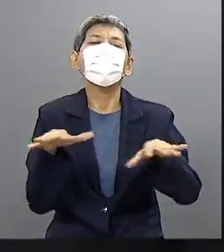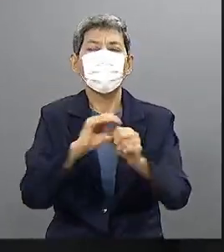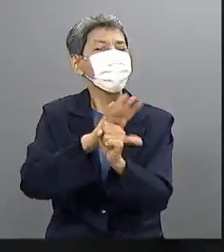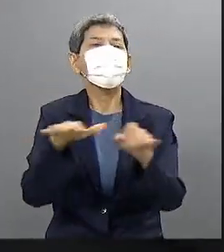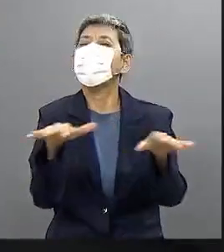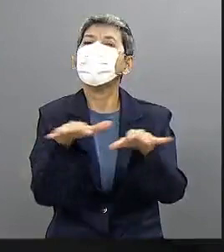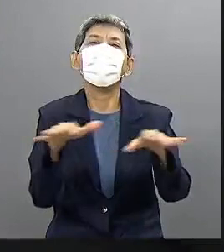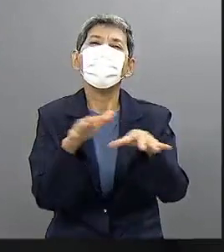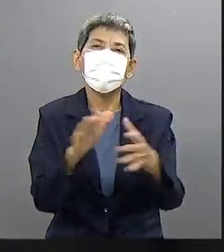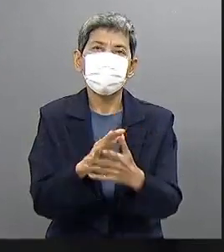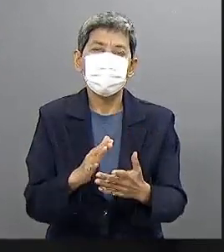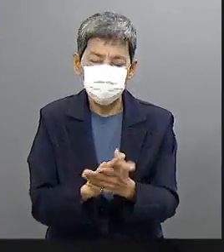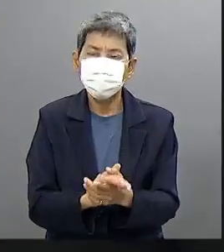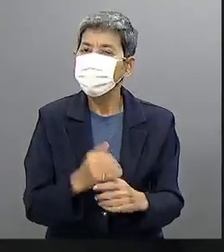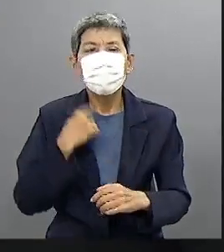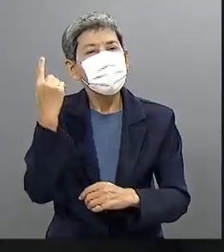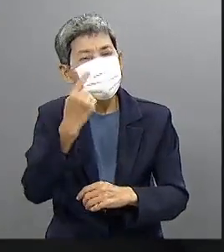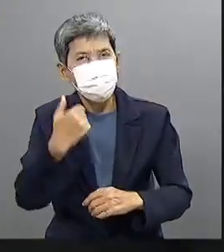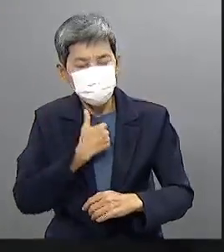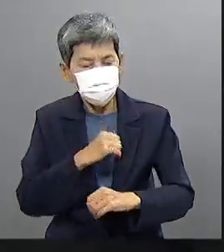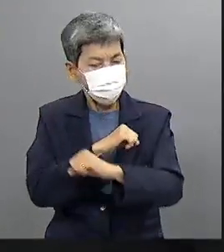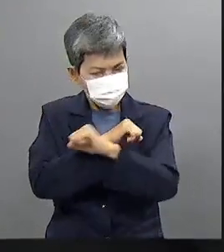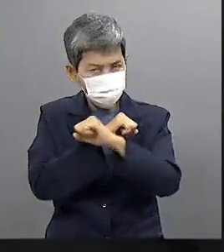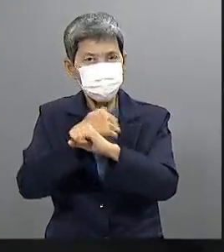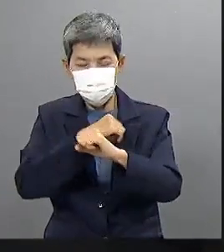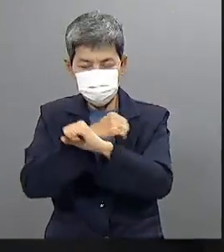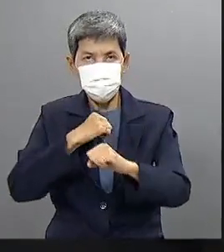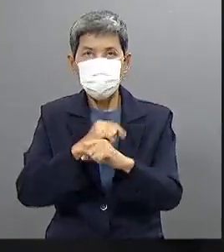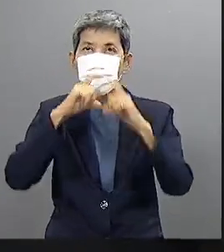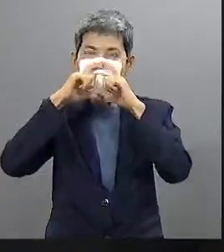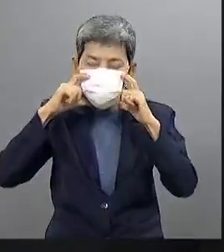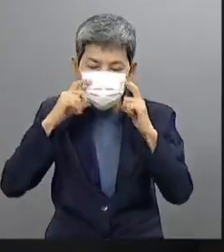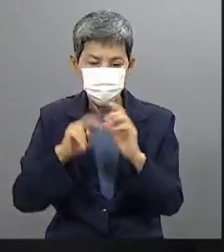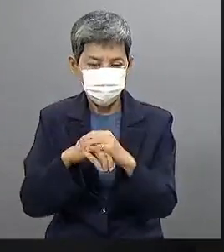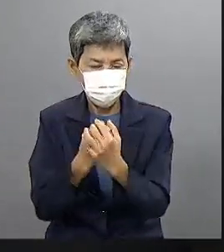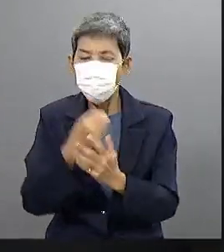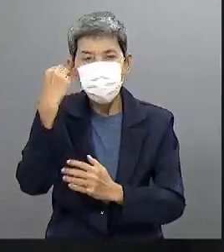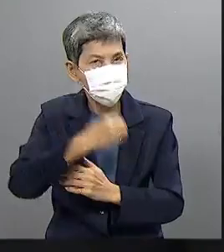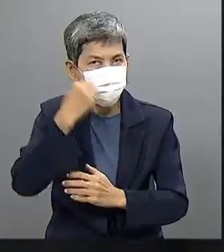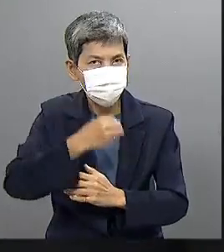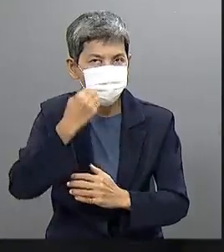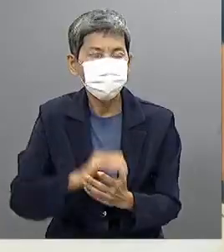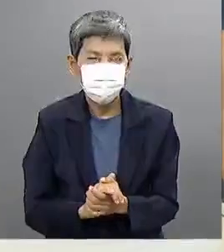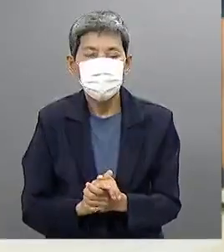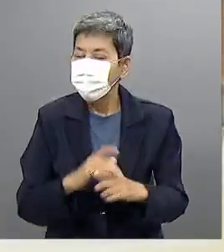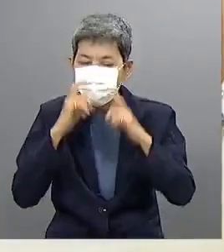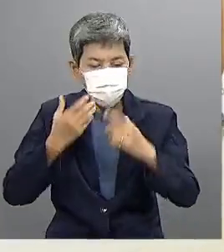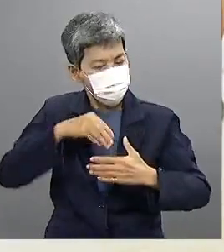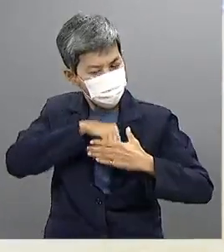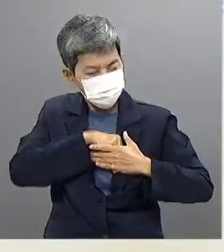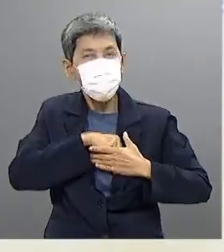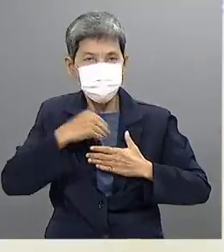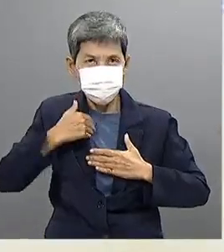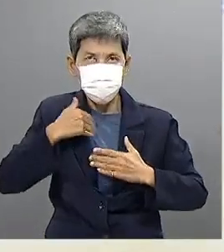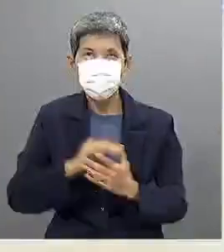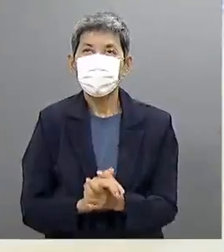แต่เราไปเที่ยวเราก็ต้องมีความพร้อมทุกอย่างใส่แมสล้างมือแอลกอฮอล์ค่ะพกติดตัวมาเลยค่ะ การท่องเ